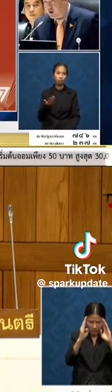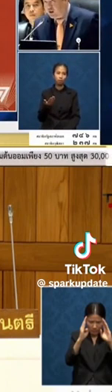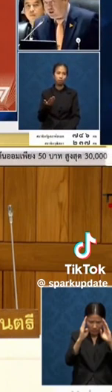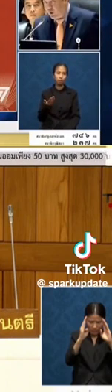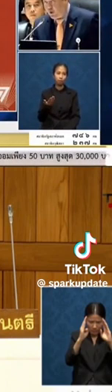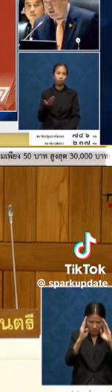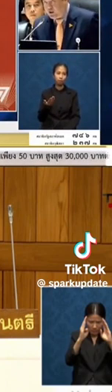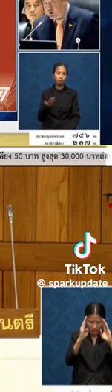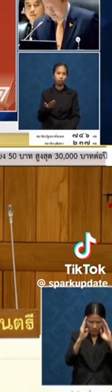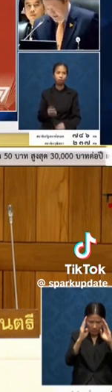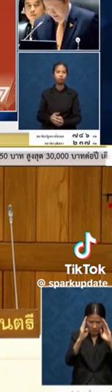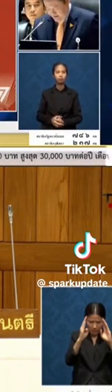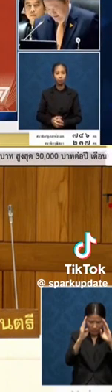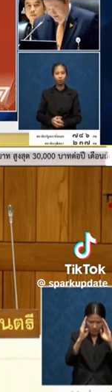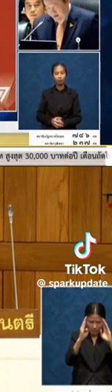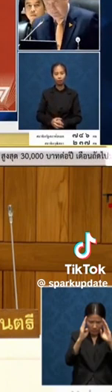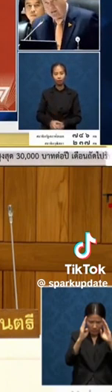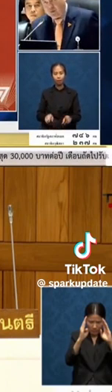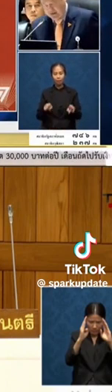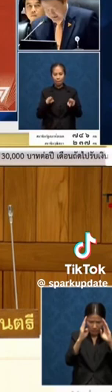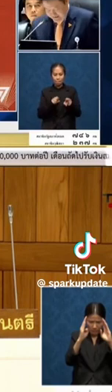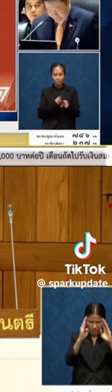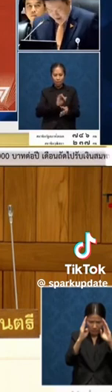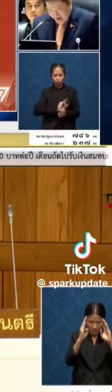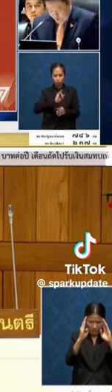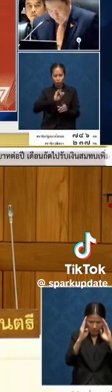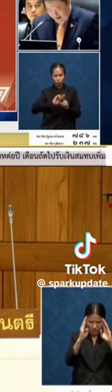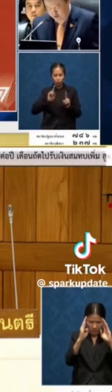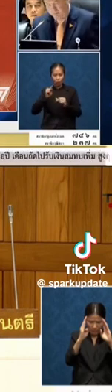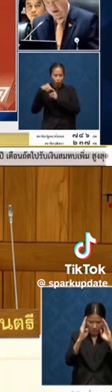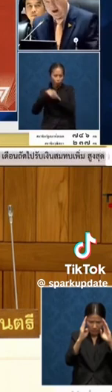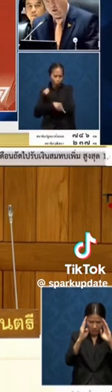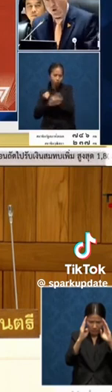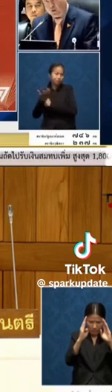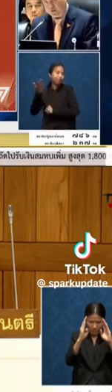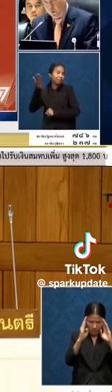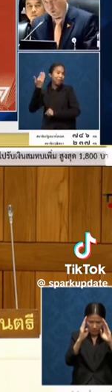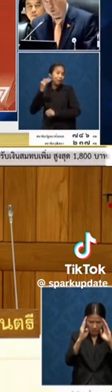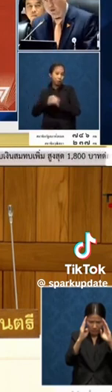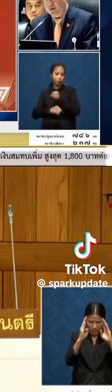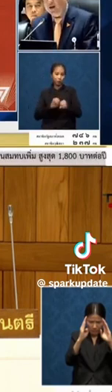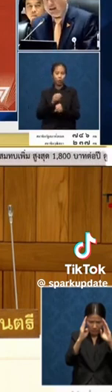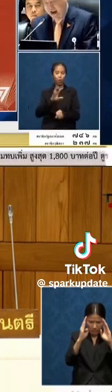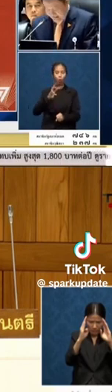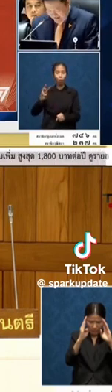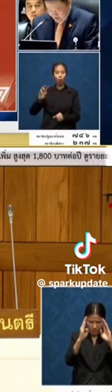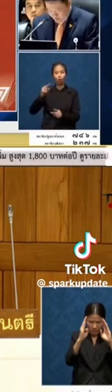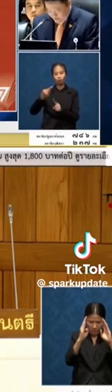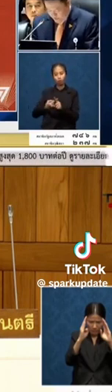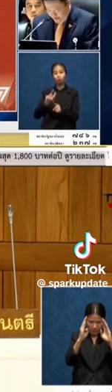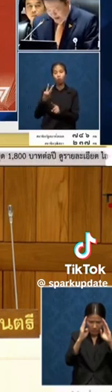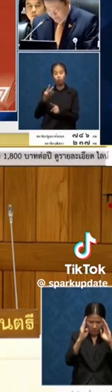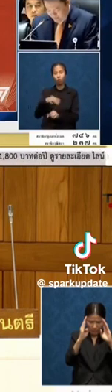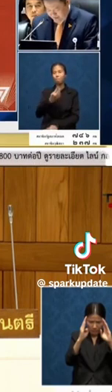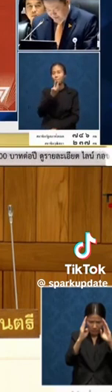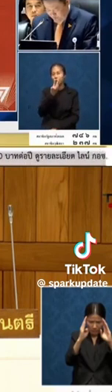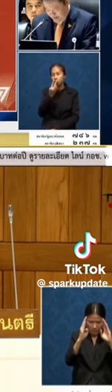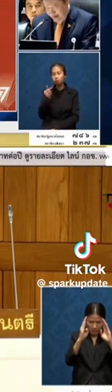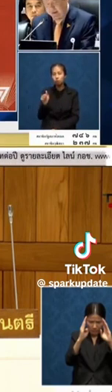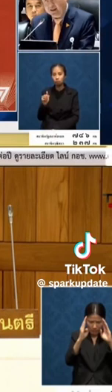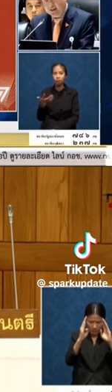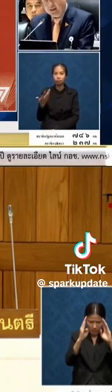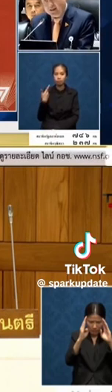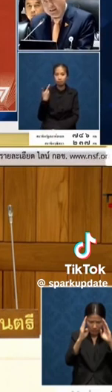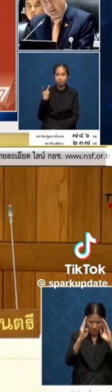ต้องโดยทุจริตไปเมื่อวันที่15กุมภาพันธ์2566อยากให้ท่านย้อนไปดูนะครับมันมีกระบวน